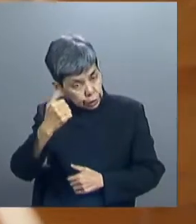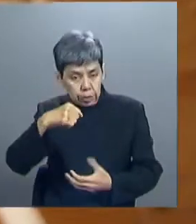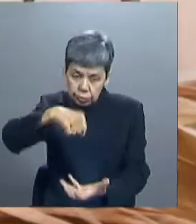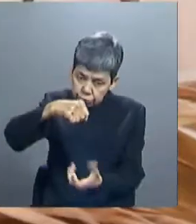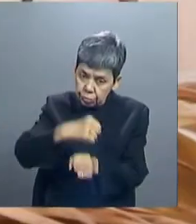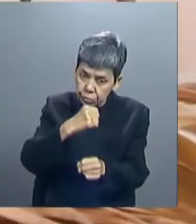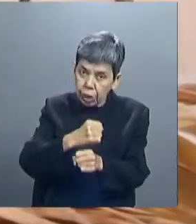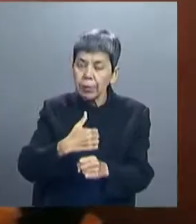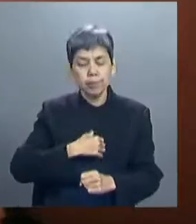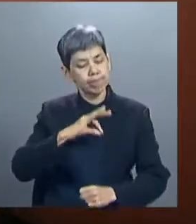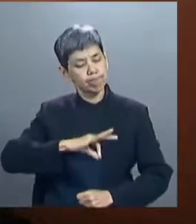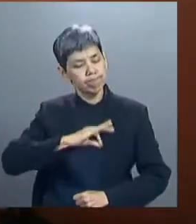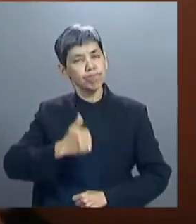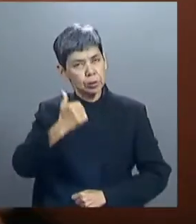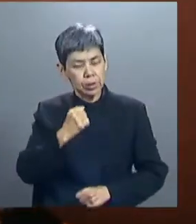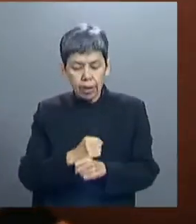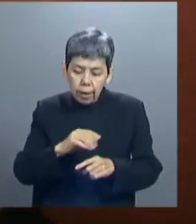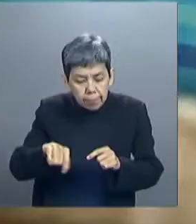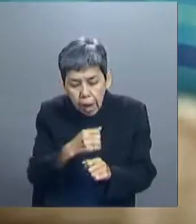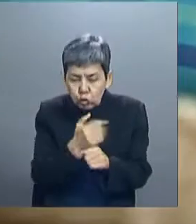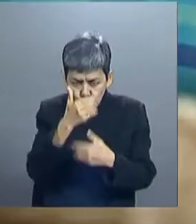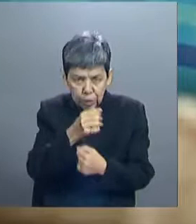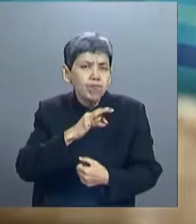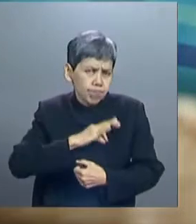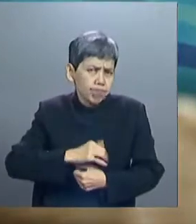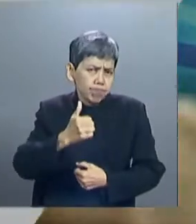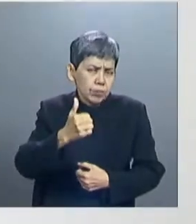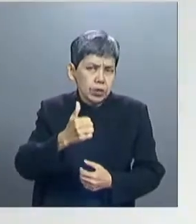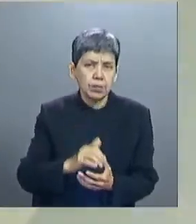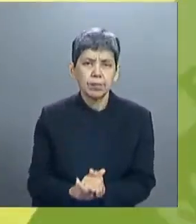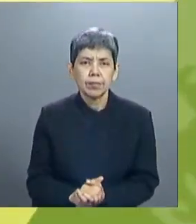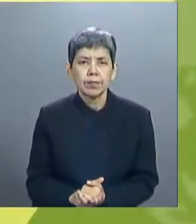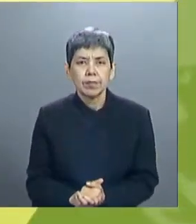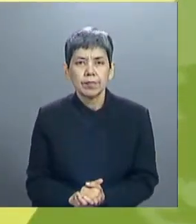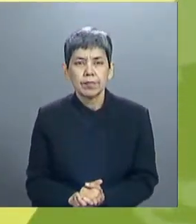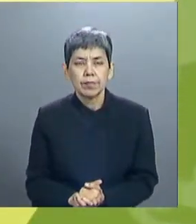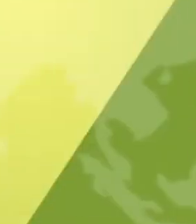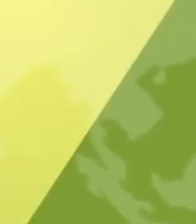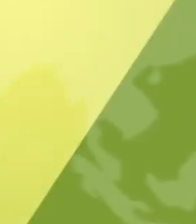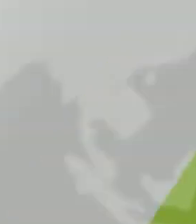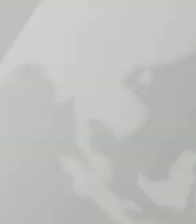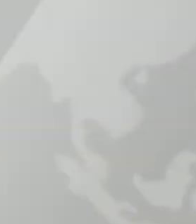างคุณค่าทางจิตใจจากผู้ที่สนใจอีกด้วย